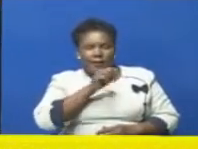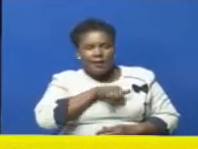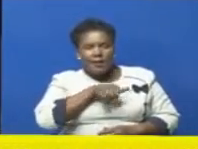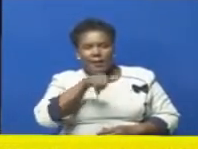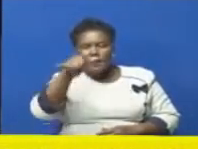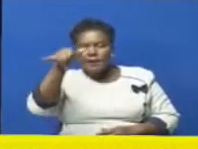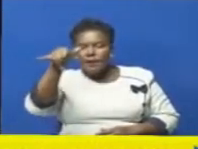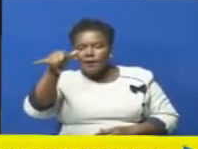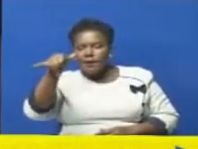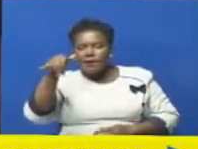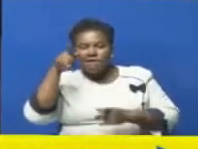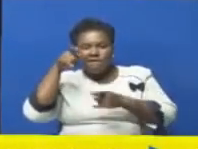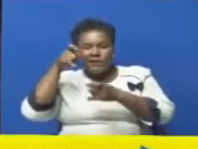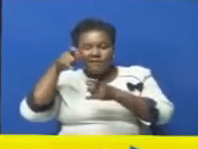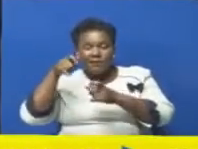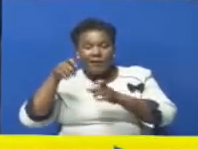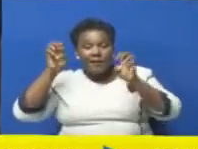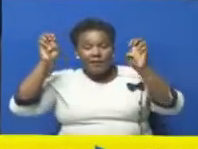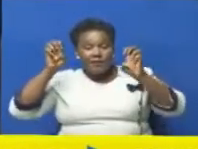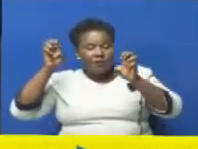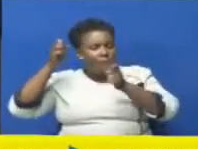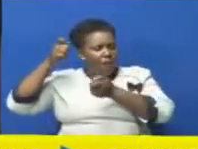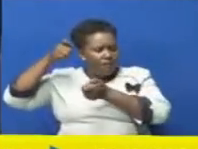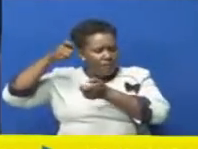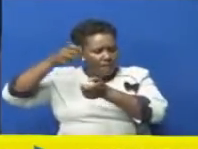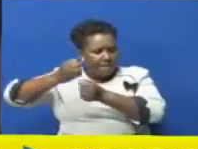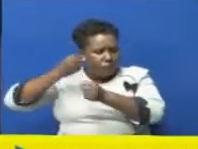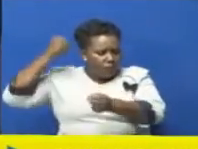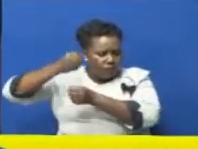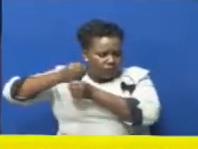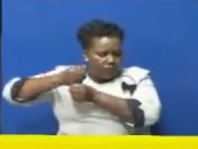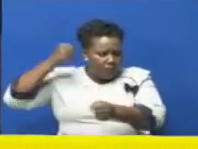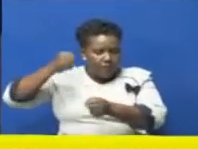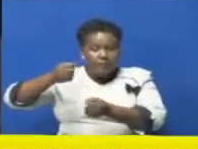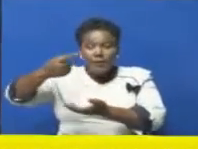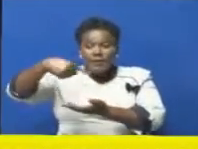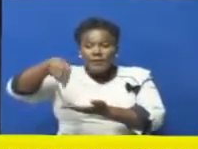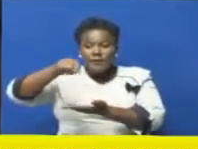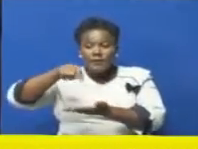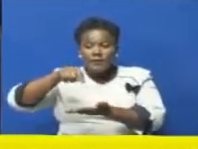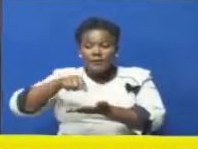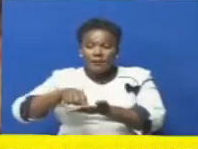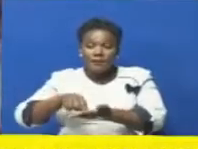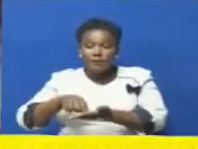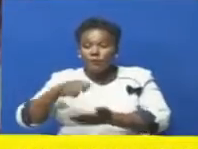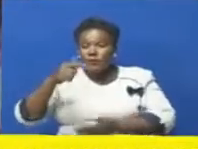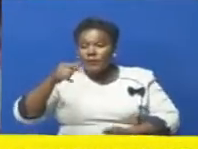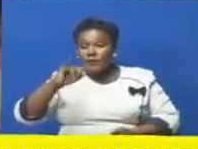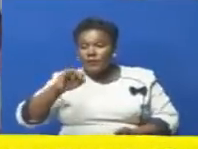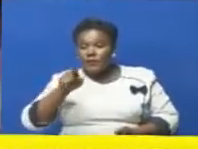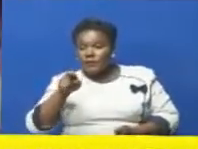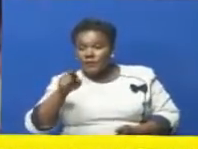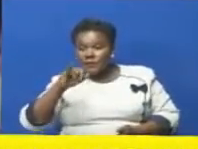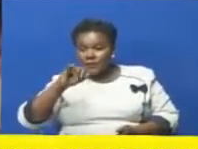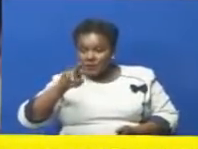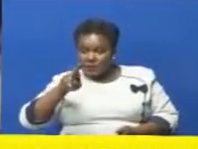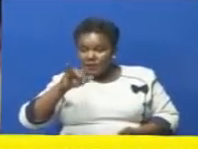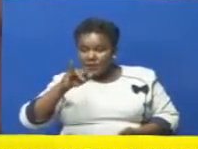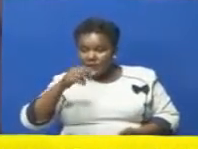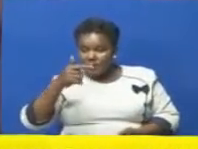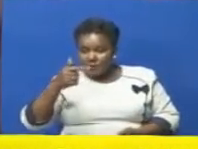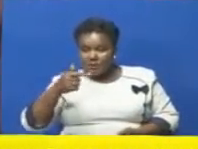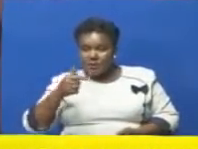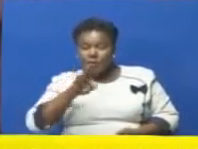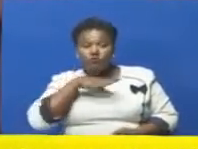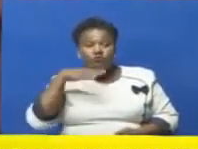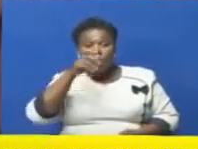Ethiopia zimeshambulia mji wa Mekele katika jimbo la Tigray nchini humo na kuua watu watatu na kujeruhi wengine kadhaa. Msemaji wa